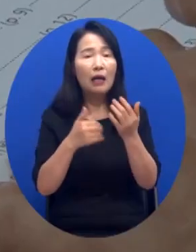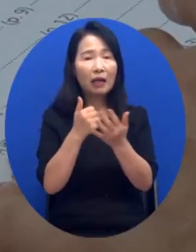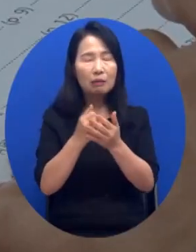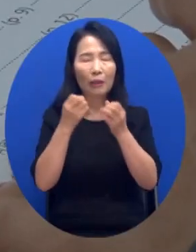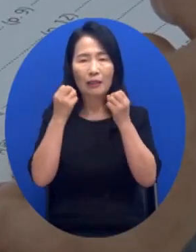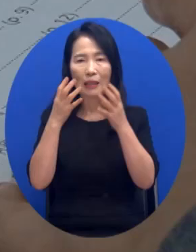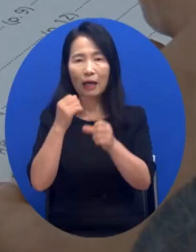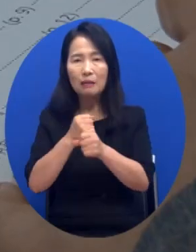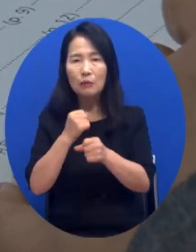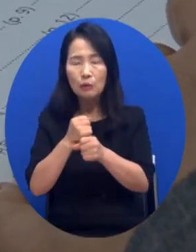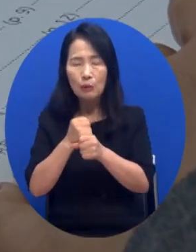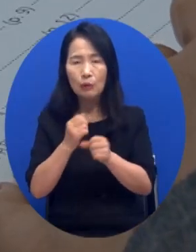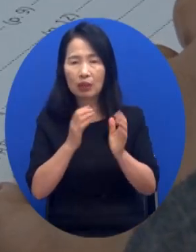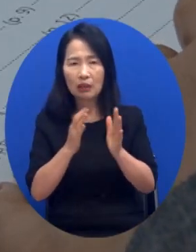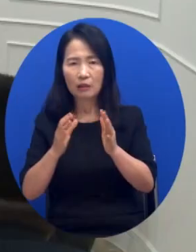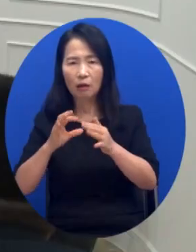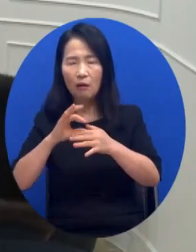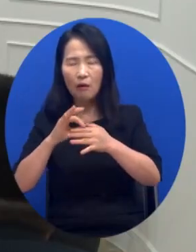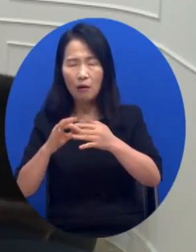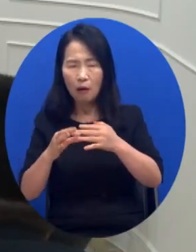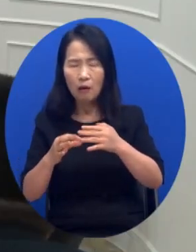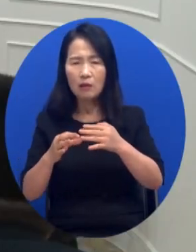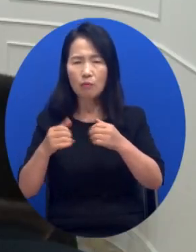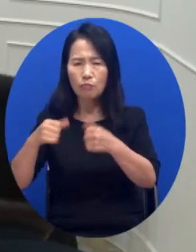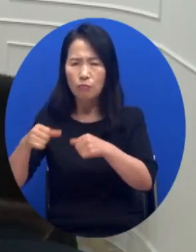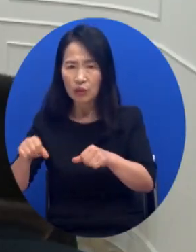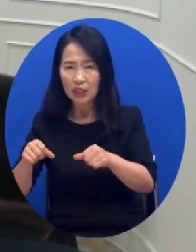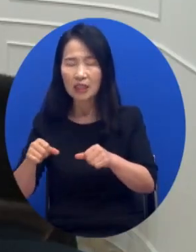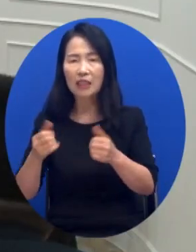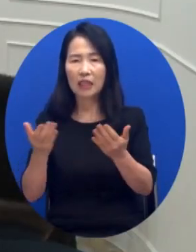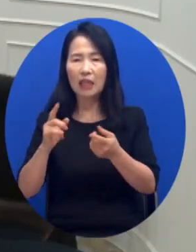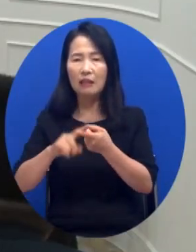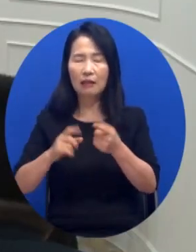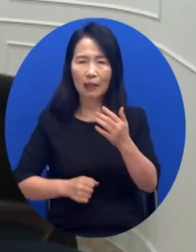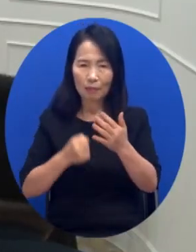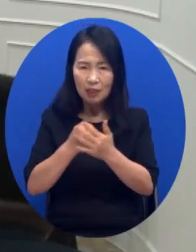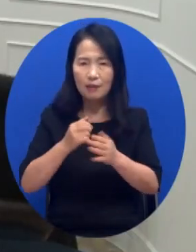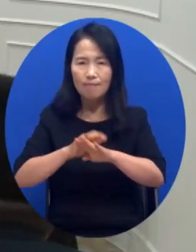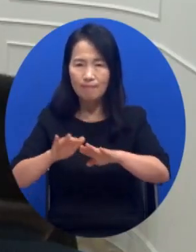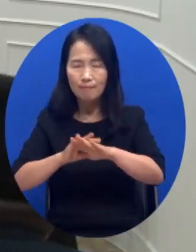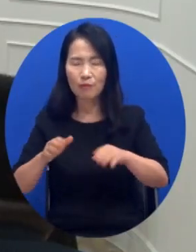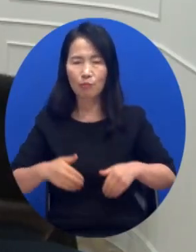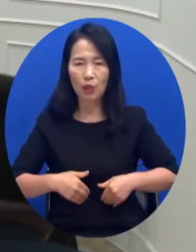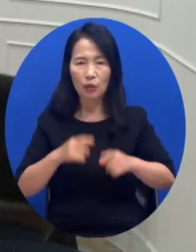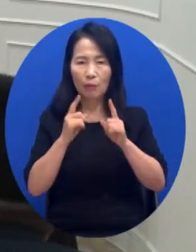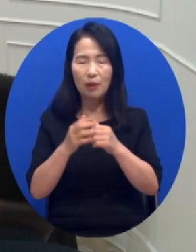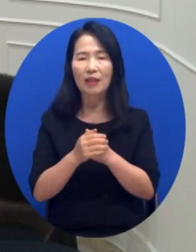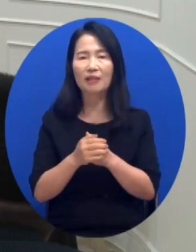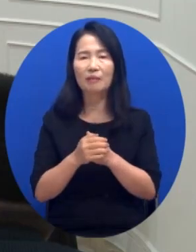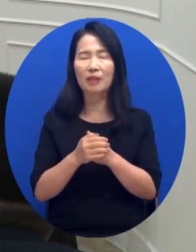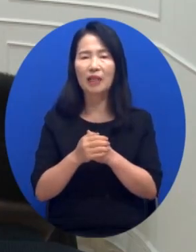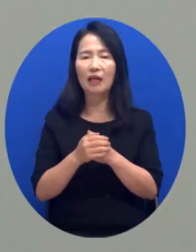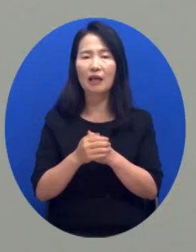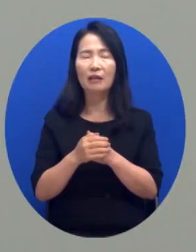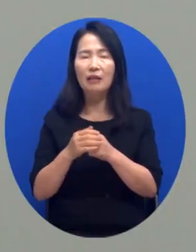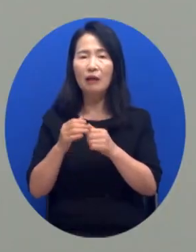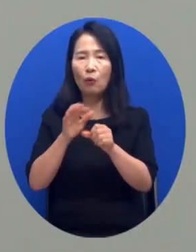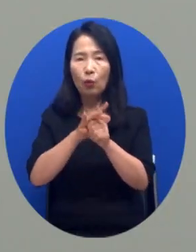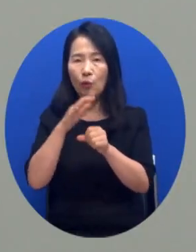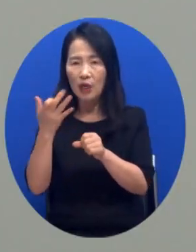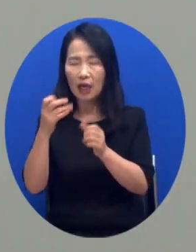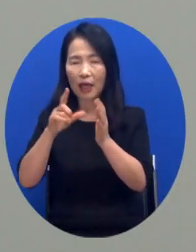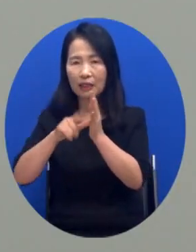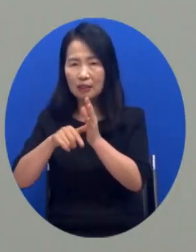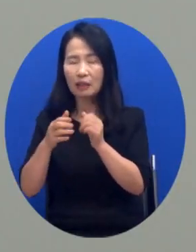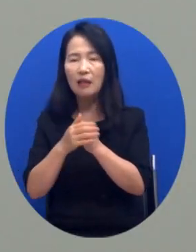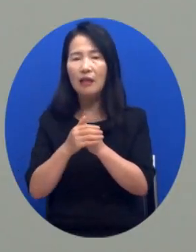행위에 담대히 대응해가자고 강조했습니다. 또 코로나19 시대 CTS가 가장 쓰임받을 선교의 도구이자 희망의